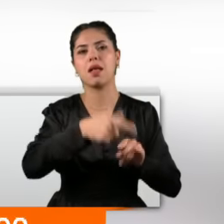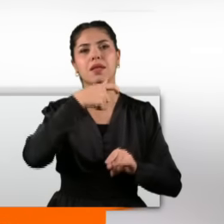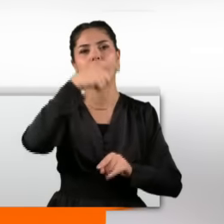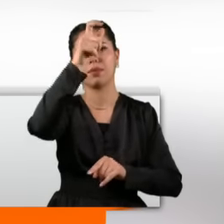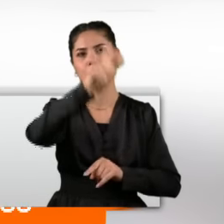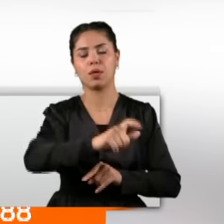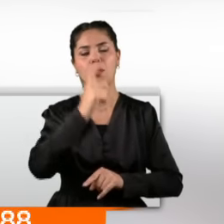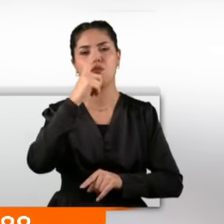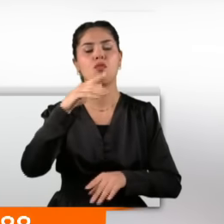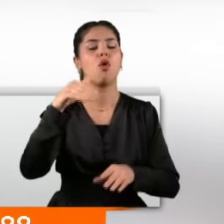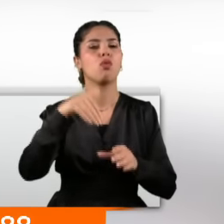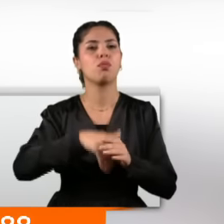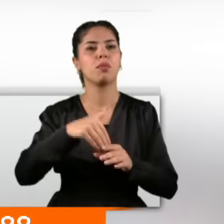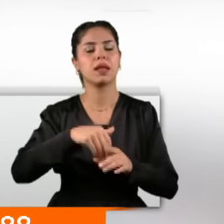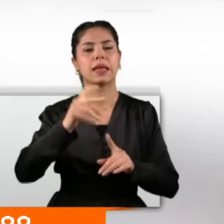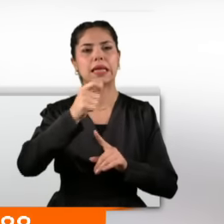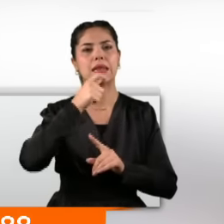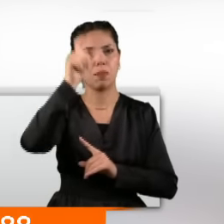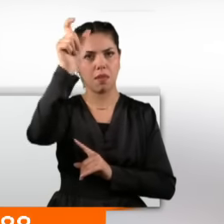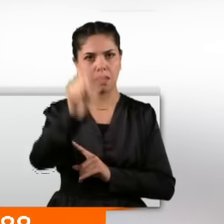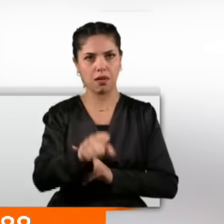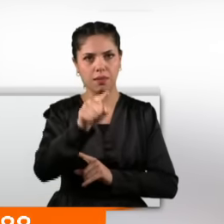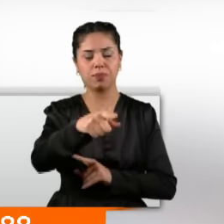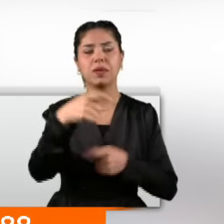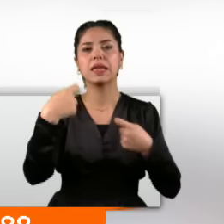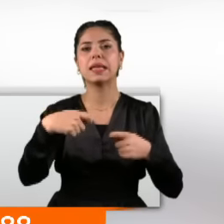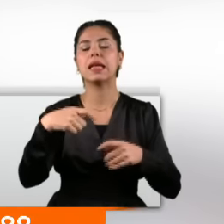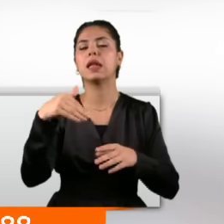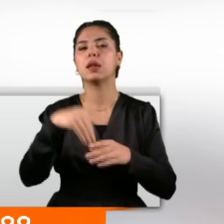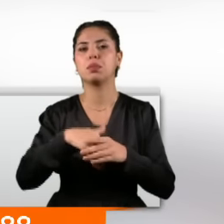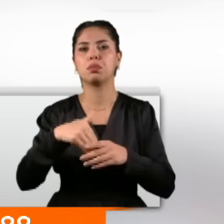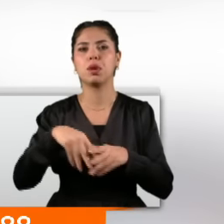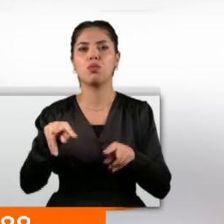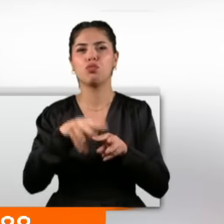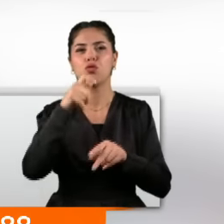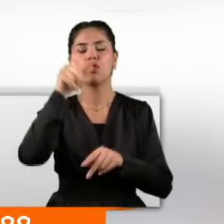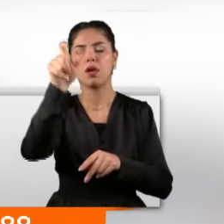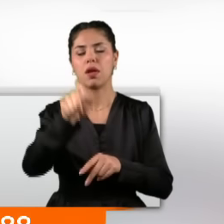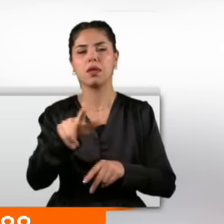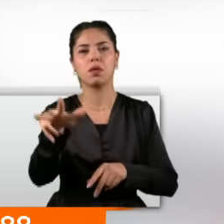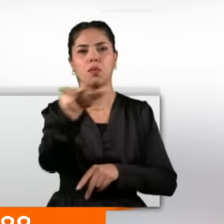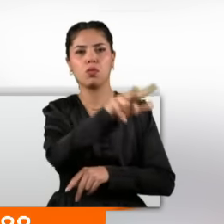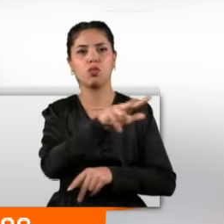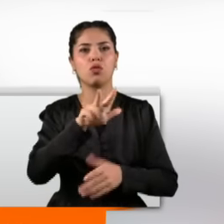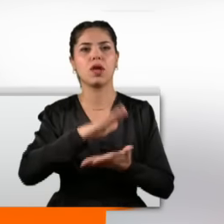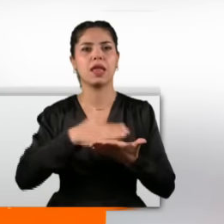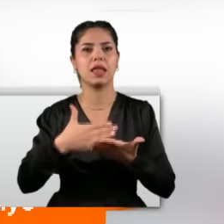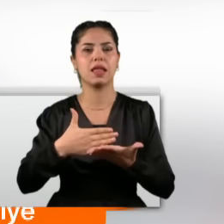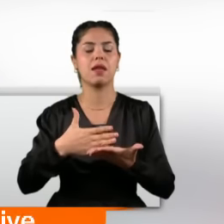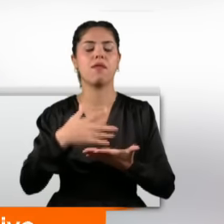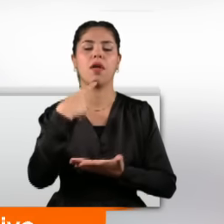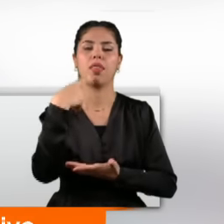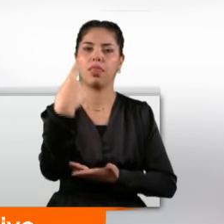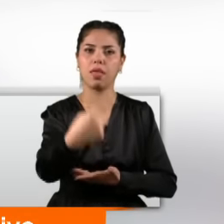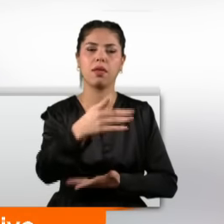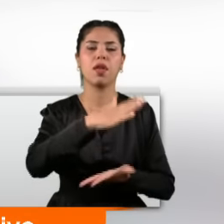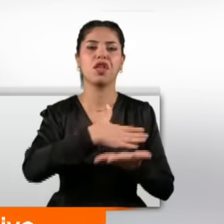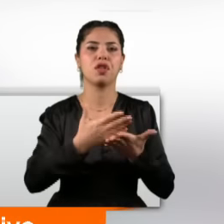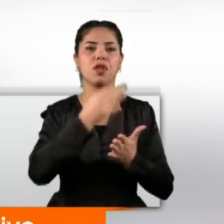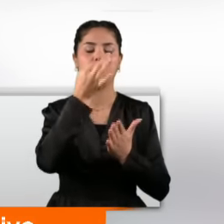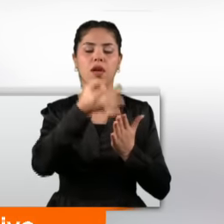Sönmez'in, Bolu Milletvekili İsmail Akgül'ün ve Kilis Milletvekili Mustafa Demir'in istifaları istenmiş, mütakiben de istifa